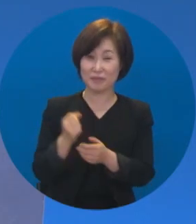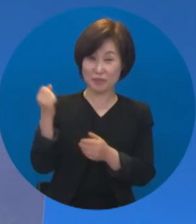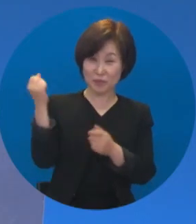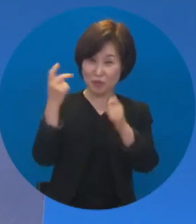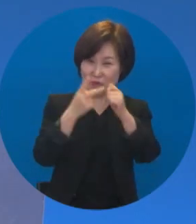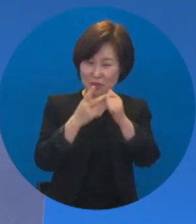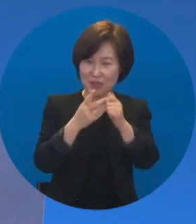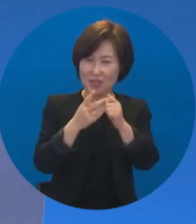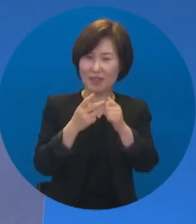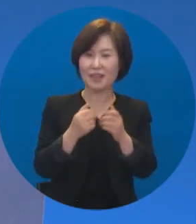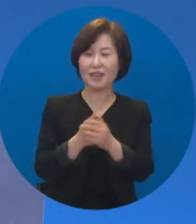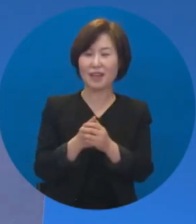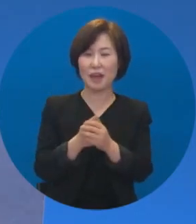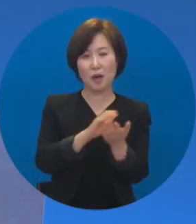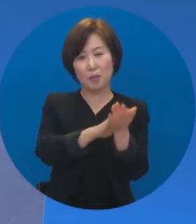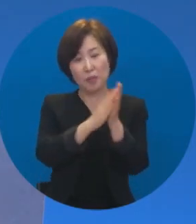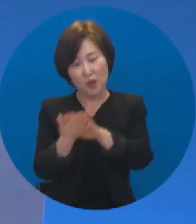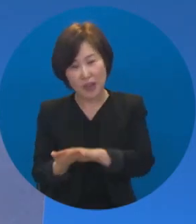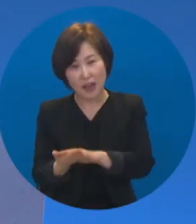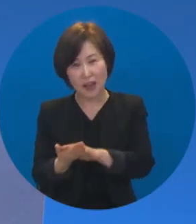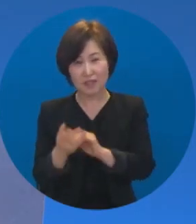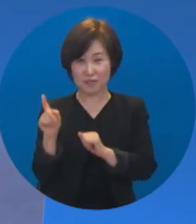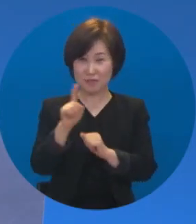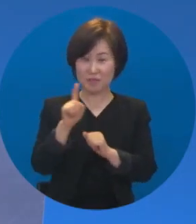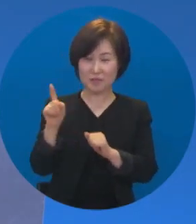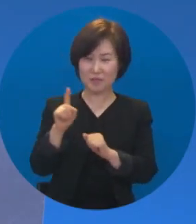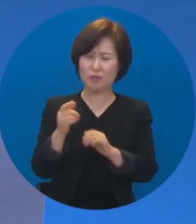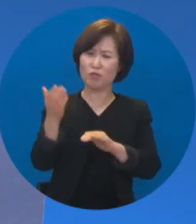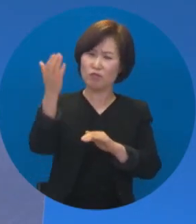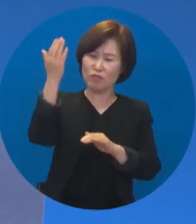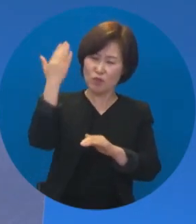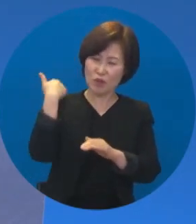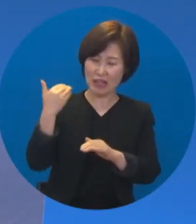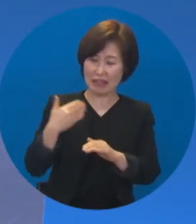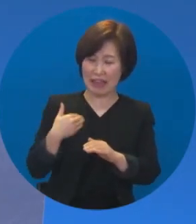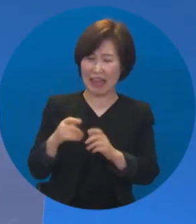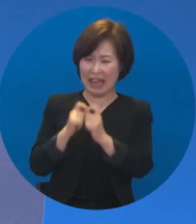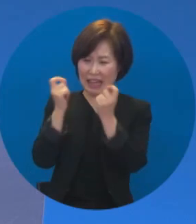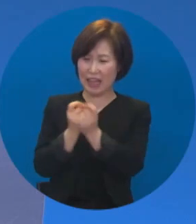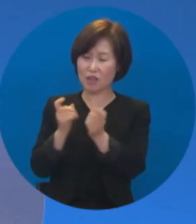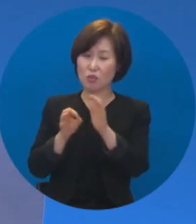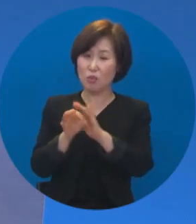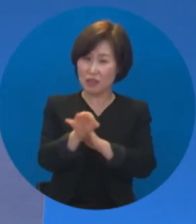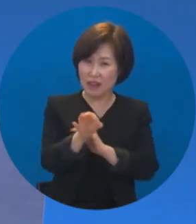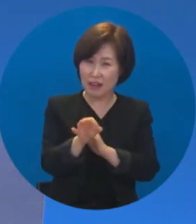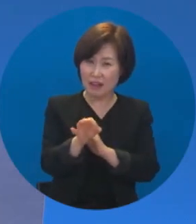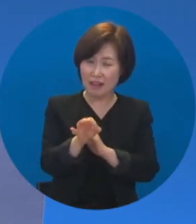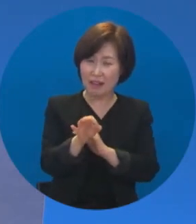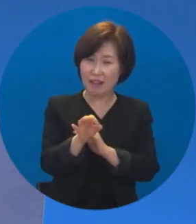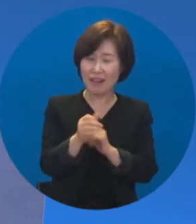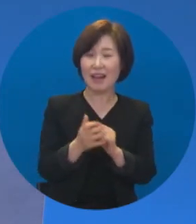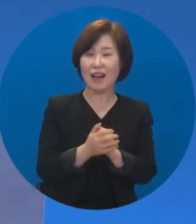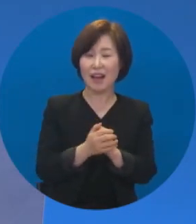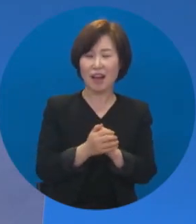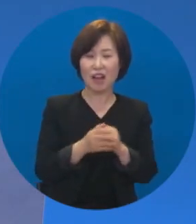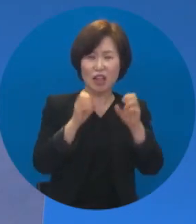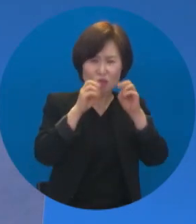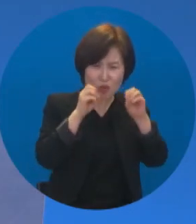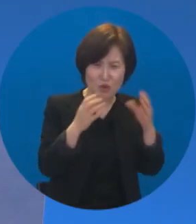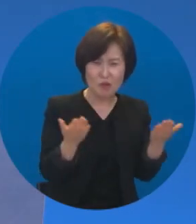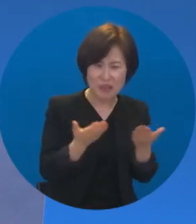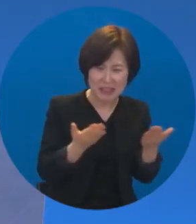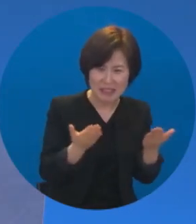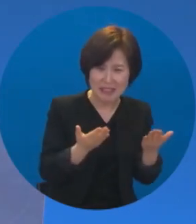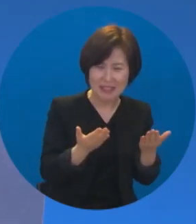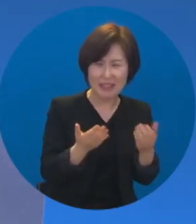번째 변화되었던 것이, 이전에는 자비랑 선교사로 하나님 차비 주세요, 하나님 등록금